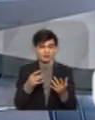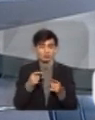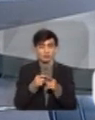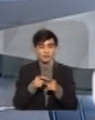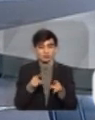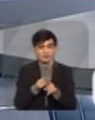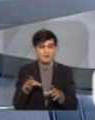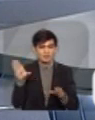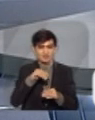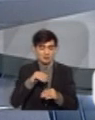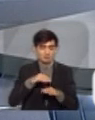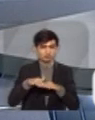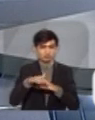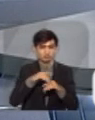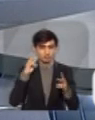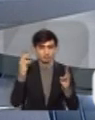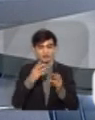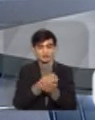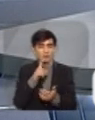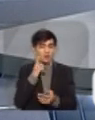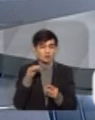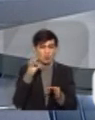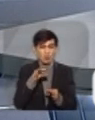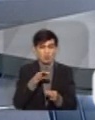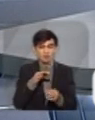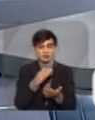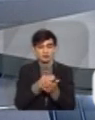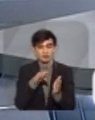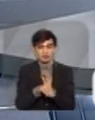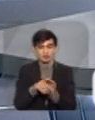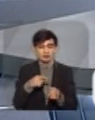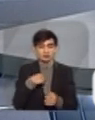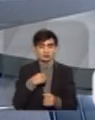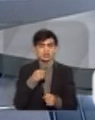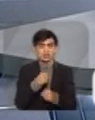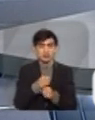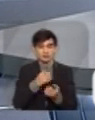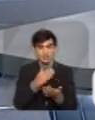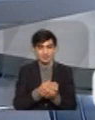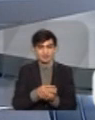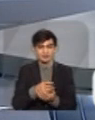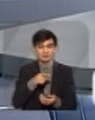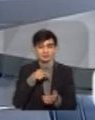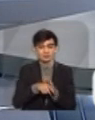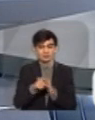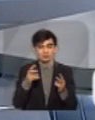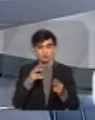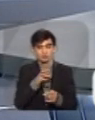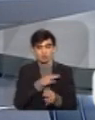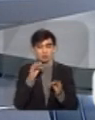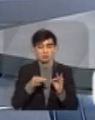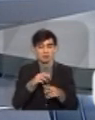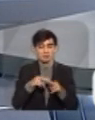бүкіл елге таралып жатыр. Әсіресе жастар арасында жаттырған, істеп жатырық сияқты сөздер әдеби норма сияқтанып қабылданып